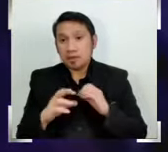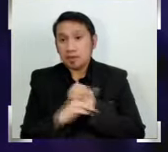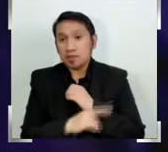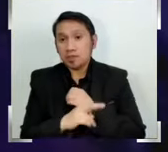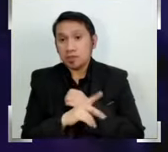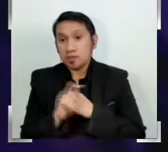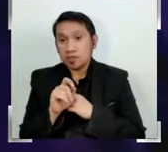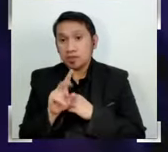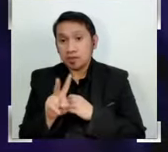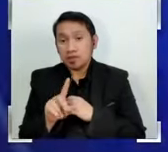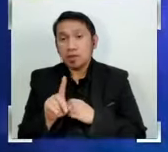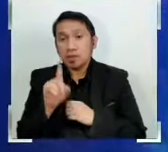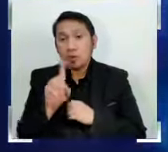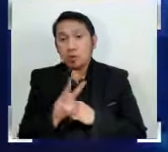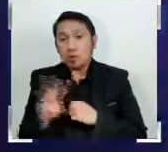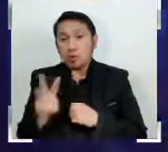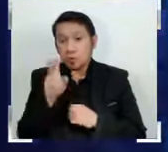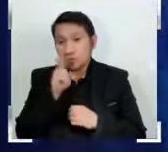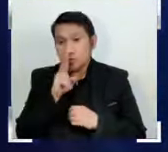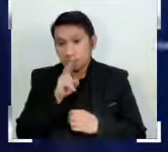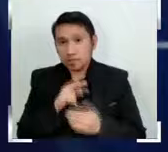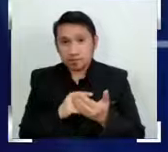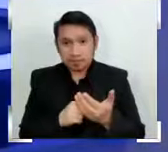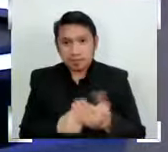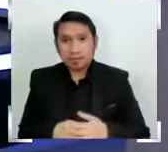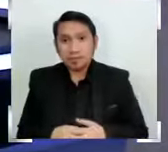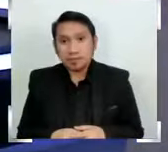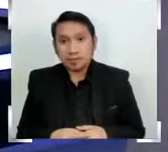Western Visayas, ang inyong saksi.